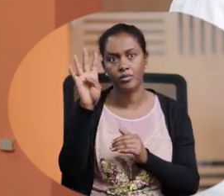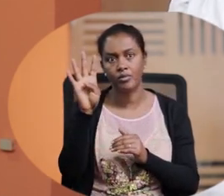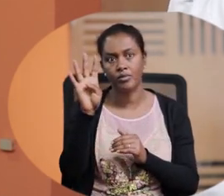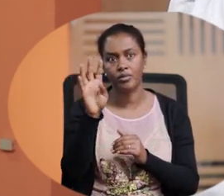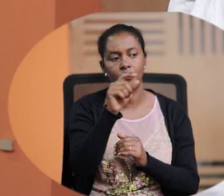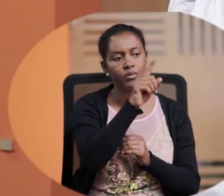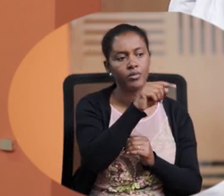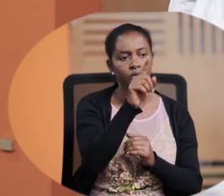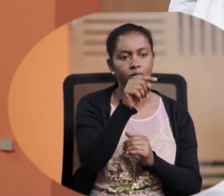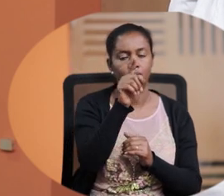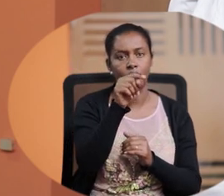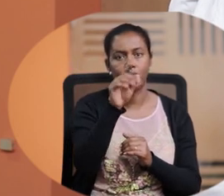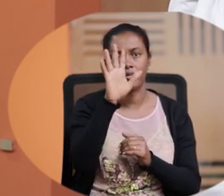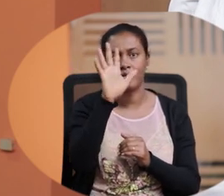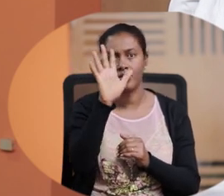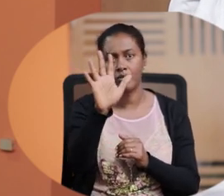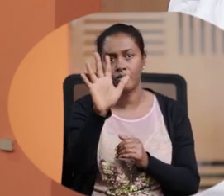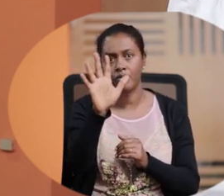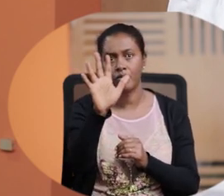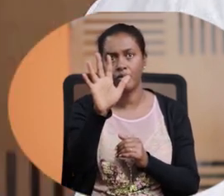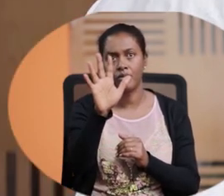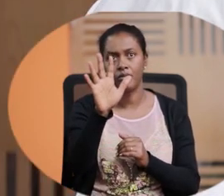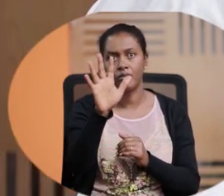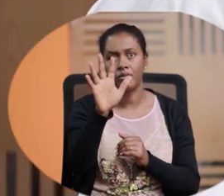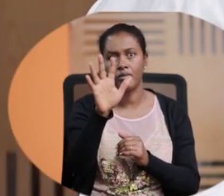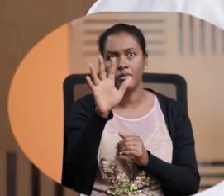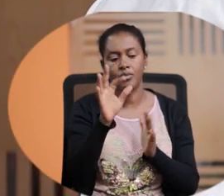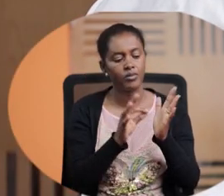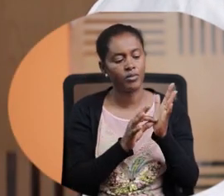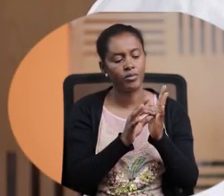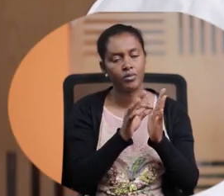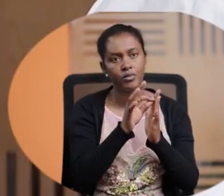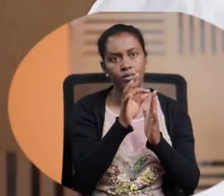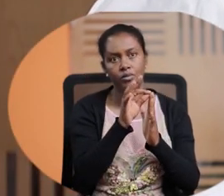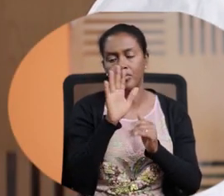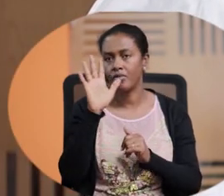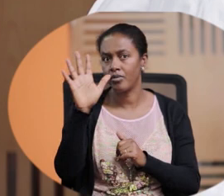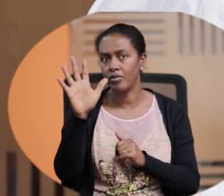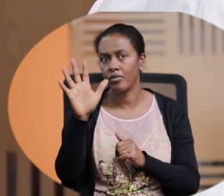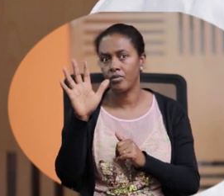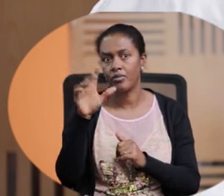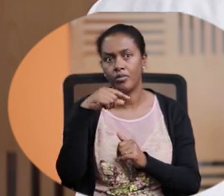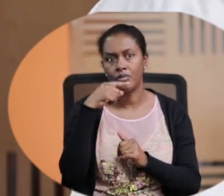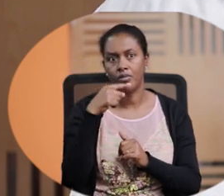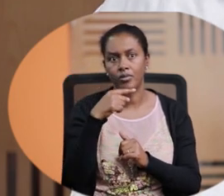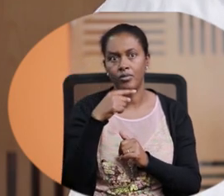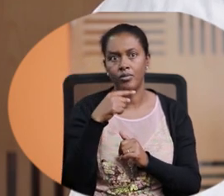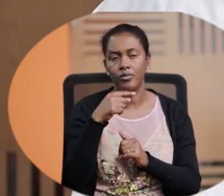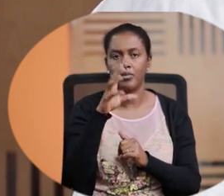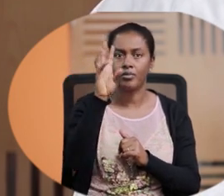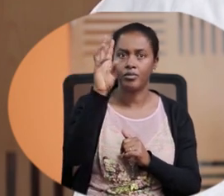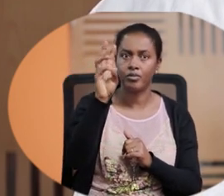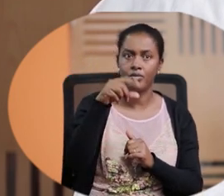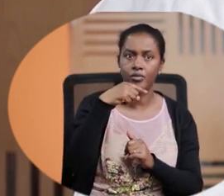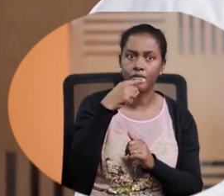xixiqqoon inni shanaffaan tokko lama sadii afur jenneet isa shanaffaa sana akkasitti natu irra bu'u inni kun maal bakka bu'a? Shan. Jaha jechuudhaaf